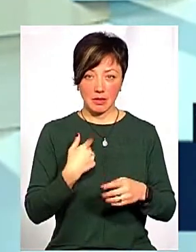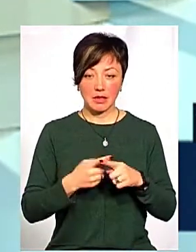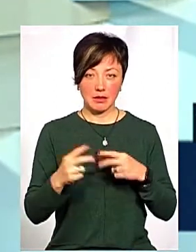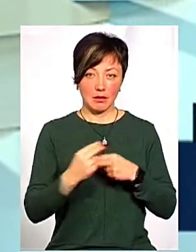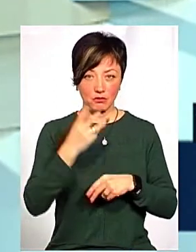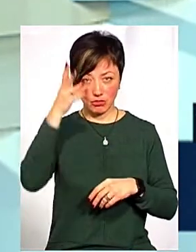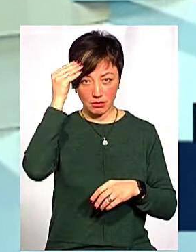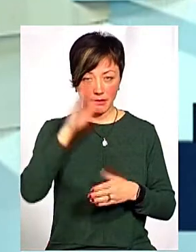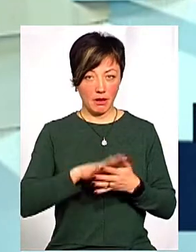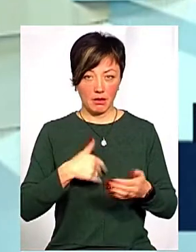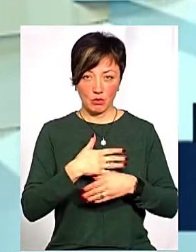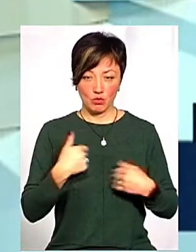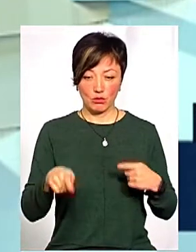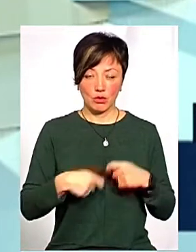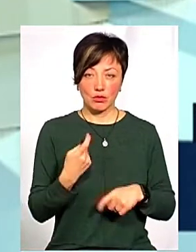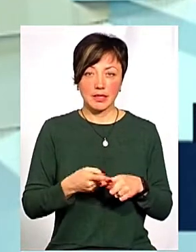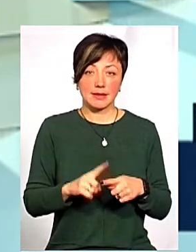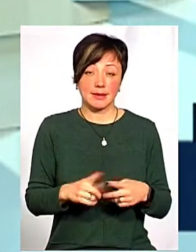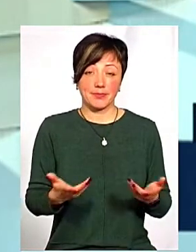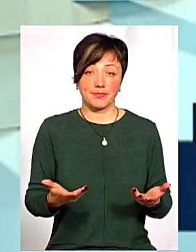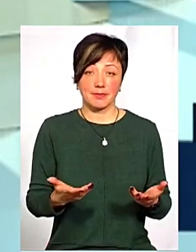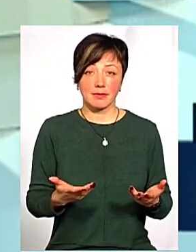мене це навчило. Надалі я не хочу порушити, тому що